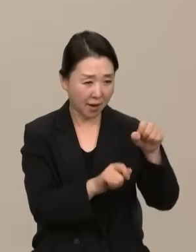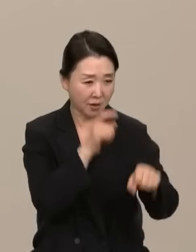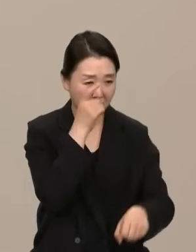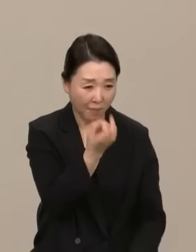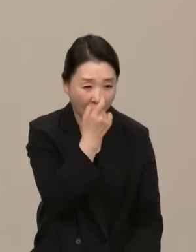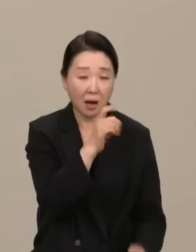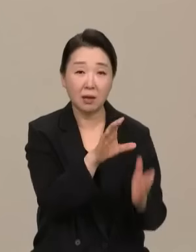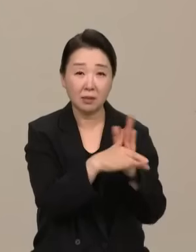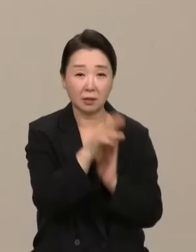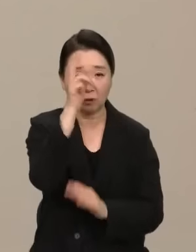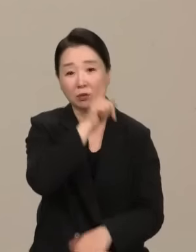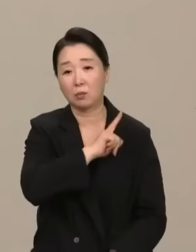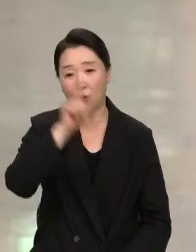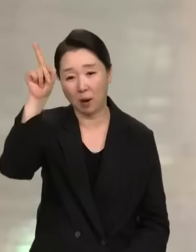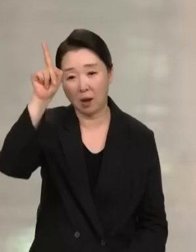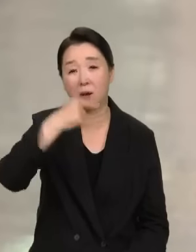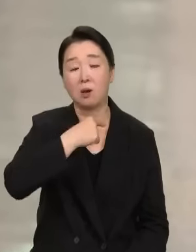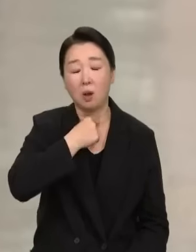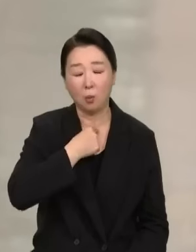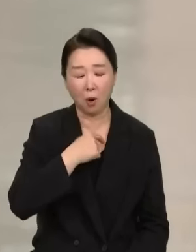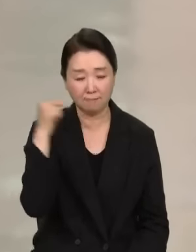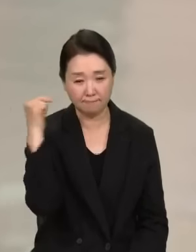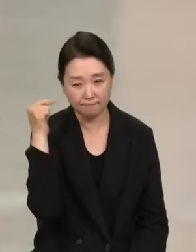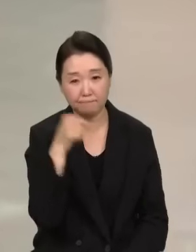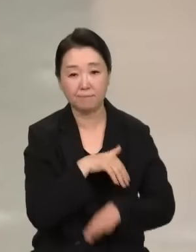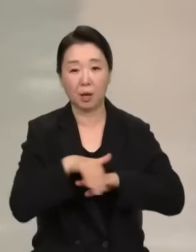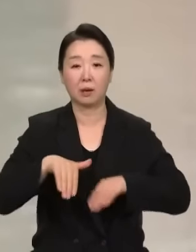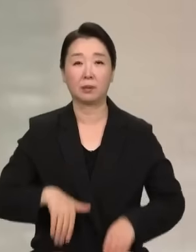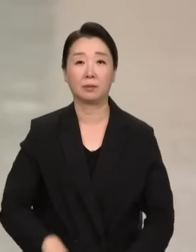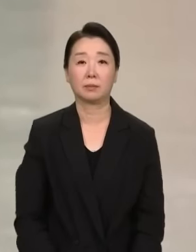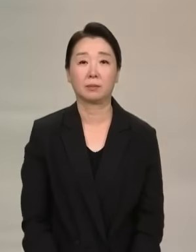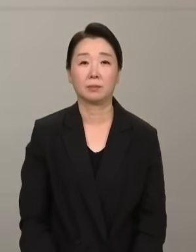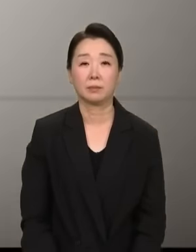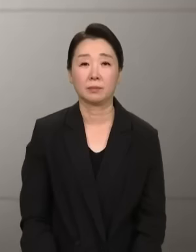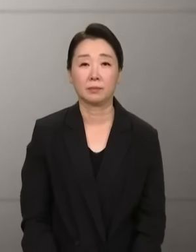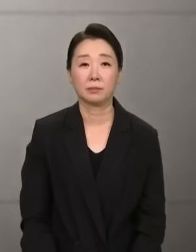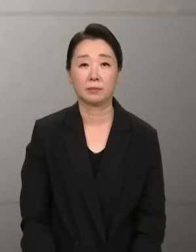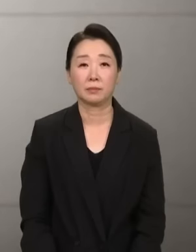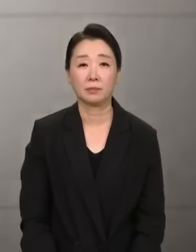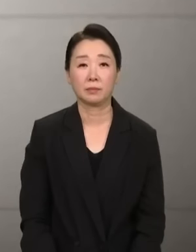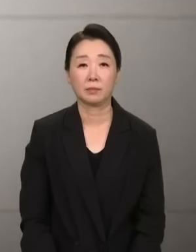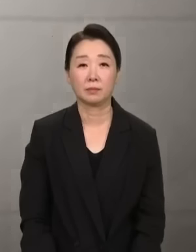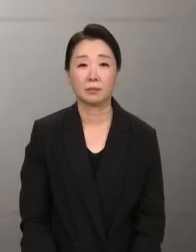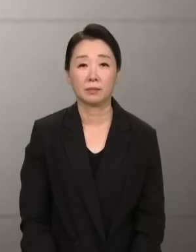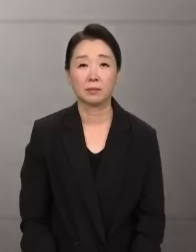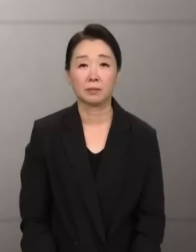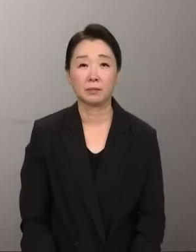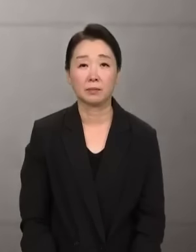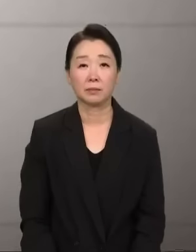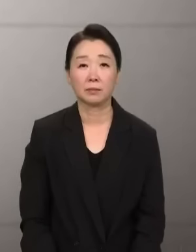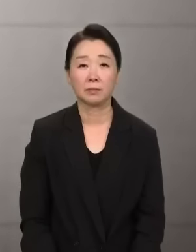수사 기간에 고발하는 등 대응을 강화하겠다고 밝혔습니다 JTBC